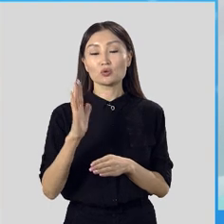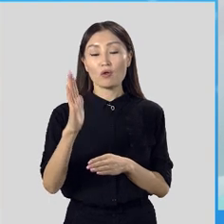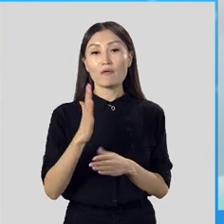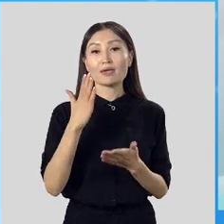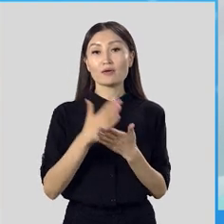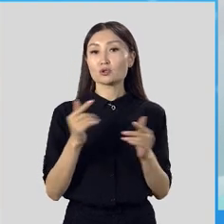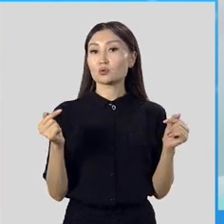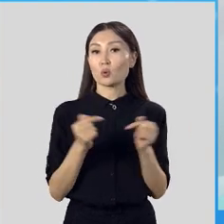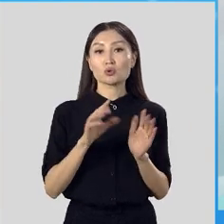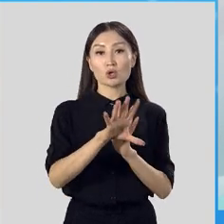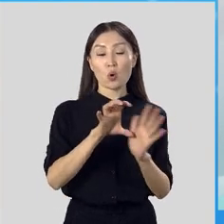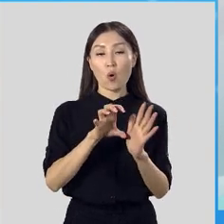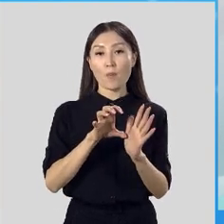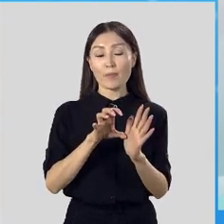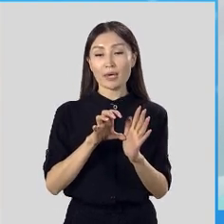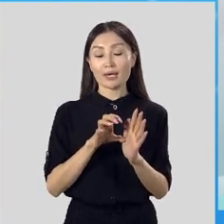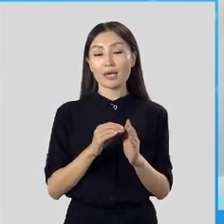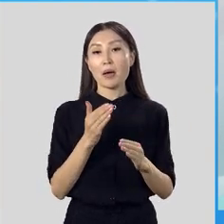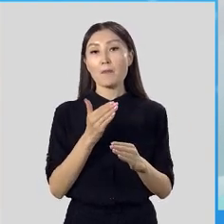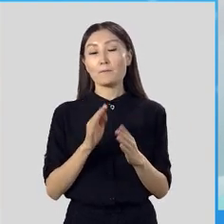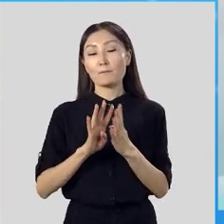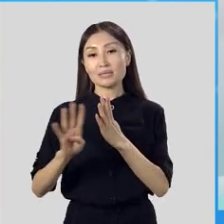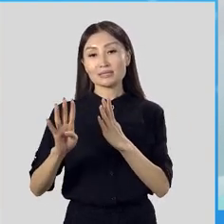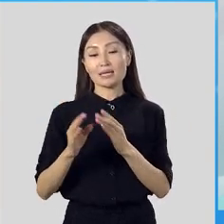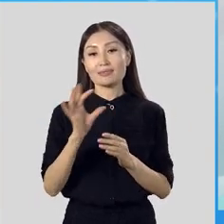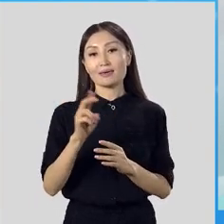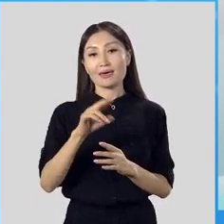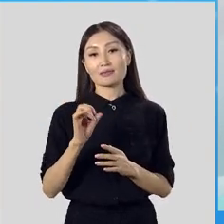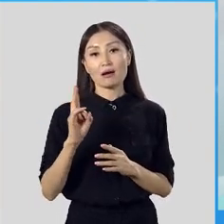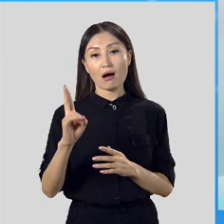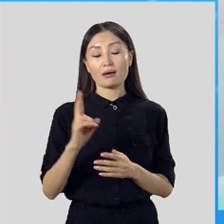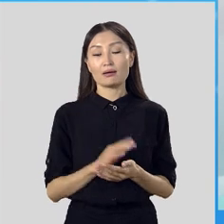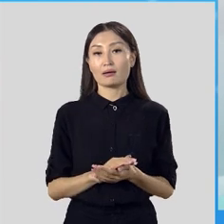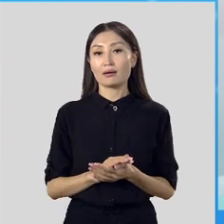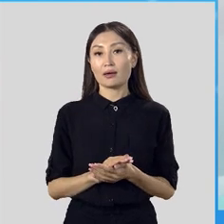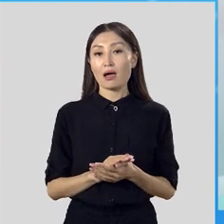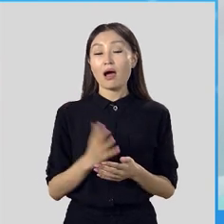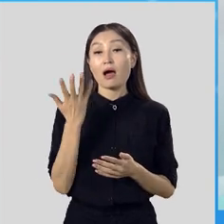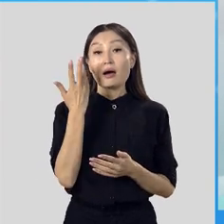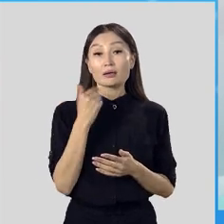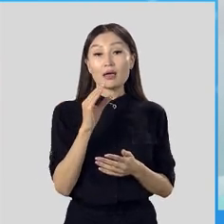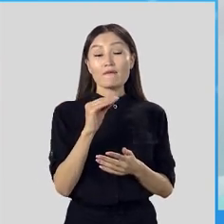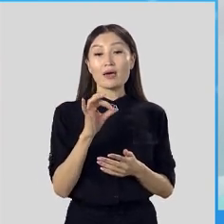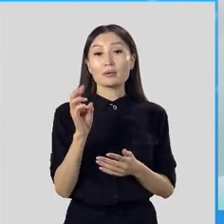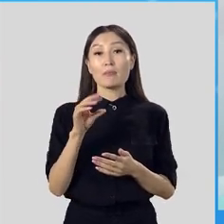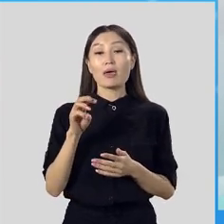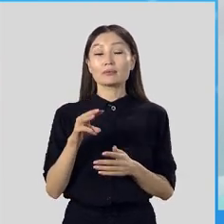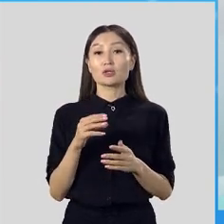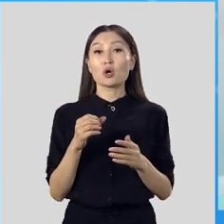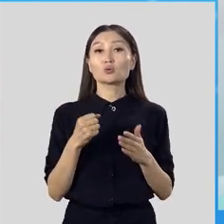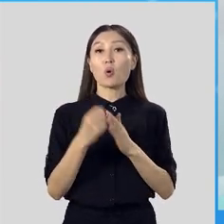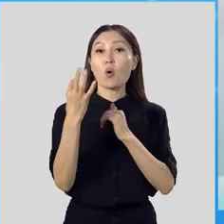является точной копией последовательности нуклеотидов ДНК. Когда фермент достигнет